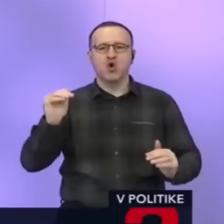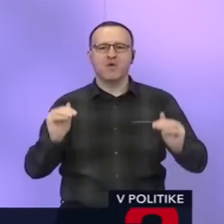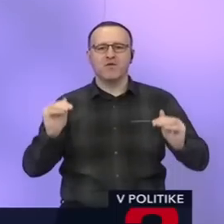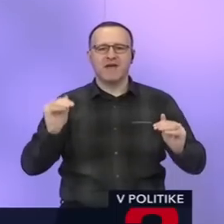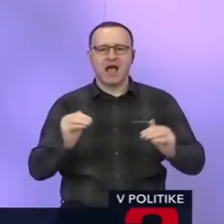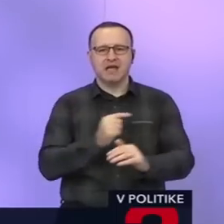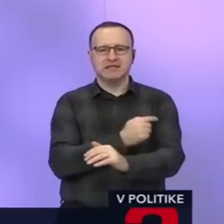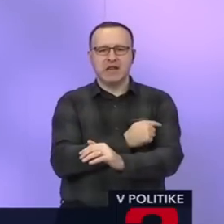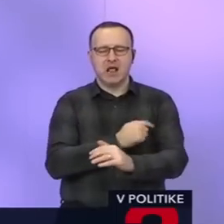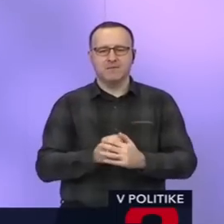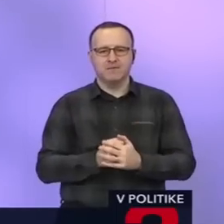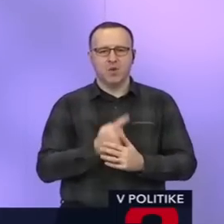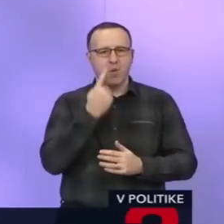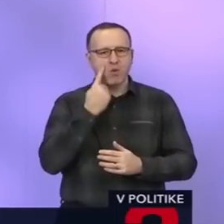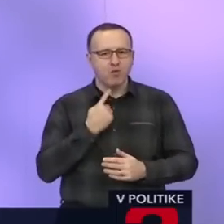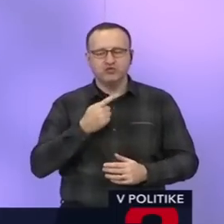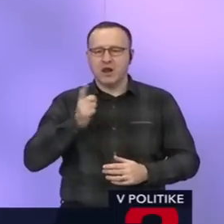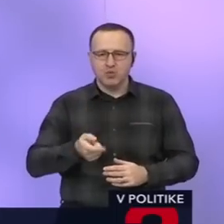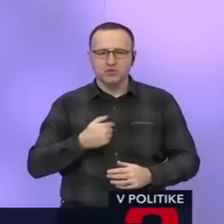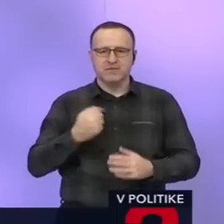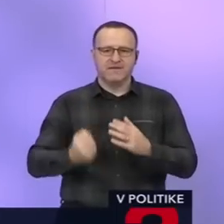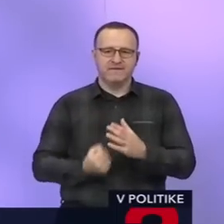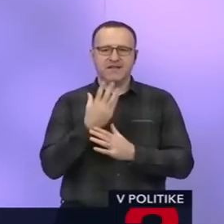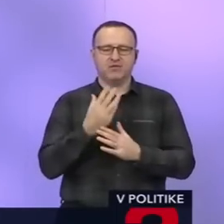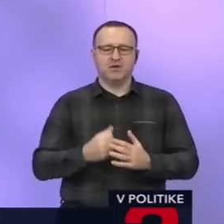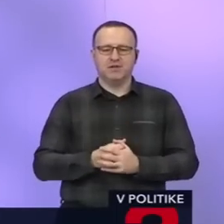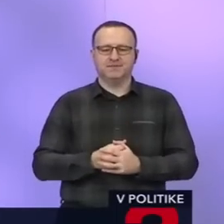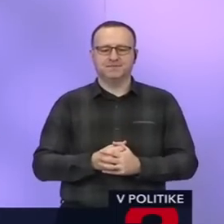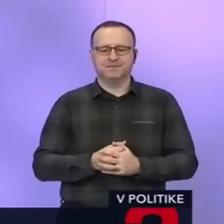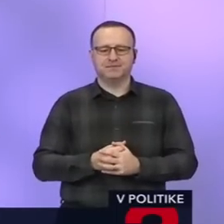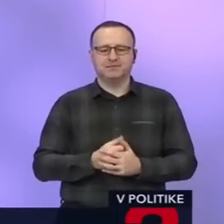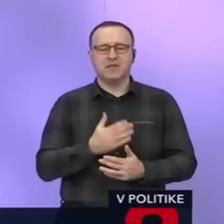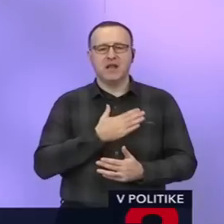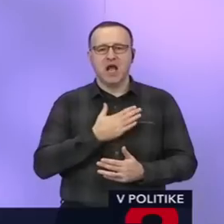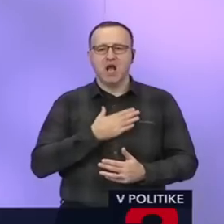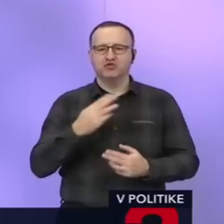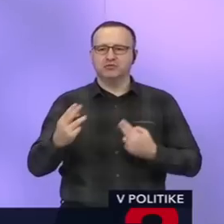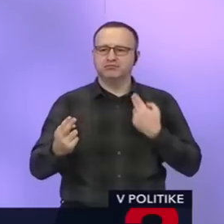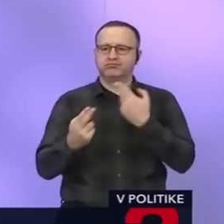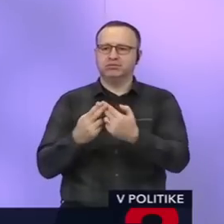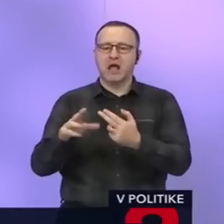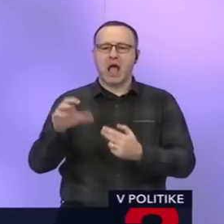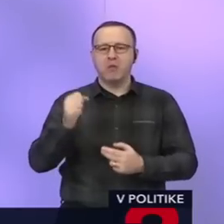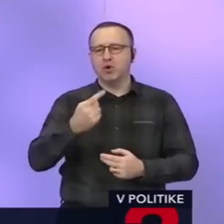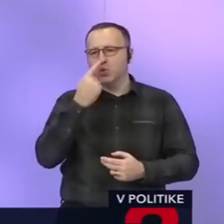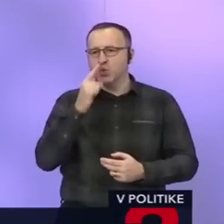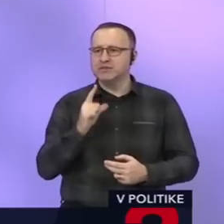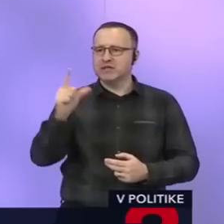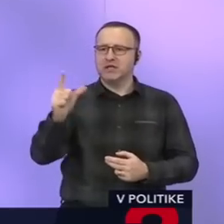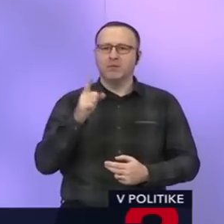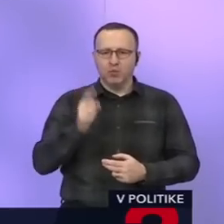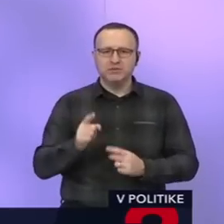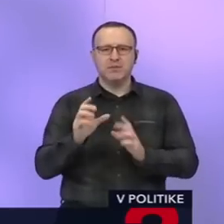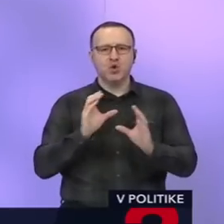bohužiaľ aj my musíme vytvoriť určitú našu reakciu, aby Rusko s nami komunikovalo ako s